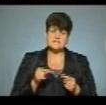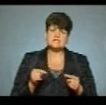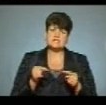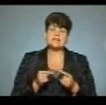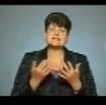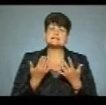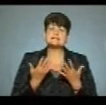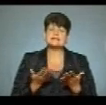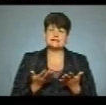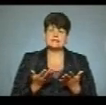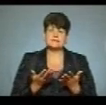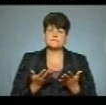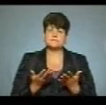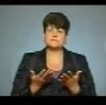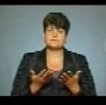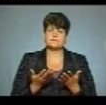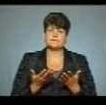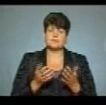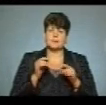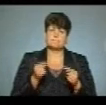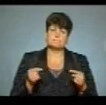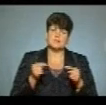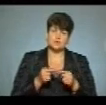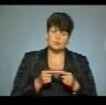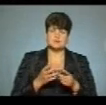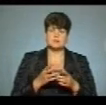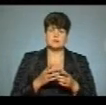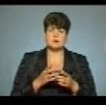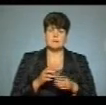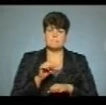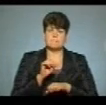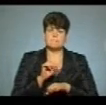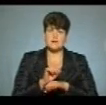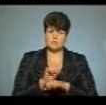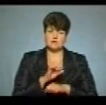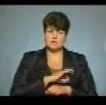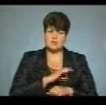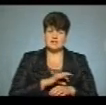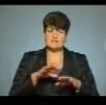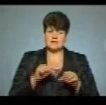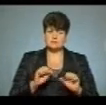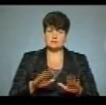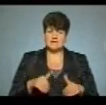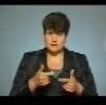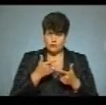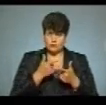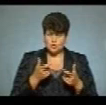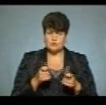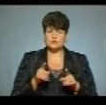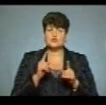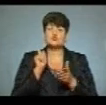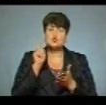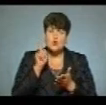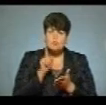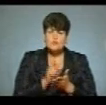визначають, наскільки придатний балкон для користування цього власника, і власнику даємо повідомлення про це, щоб він був